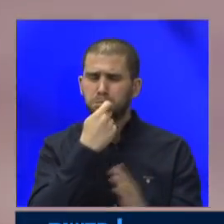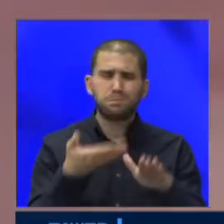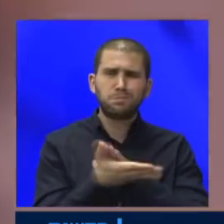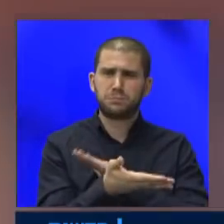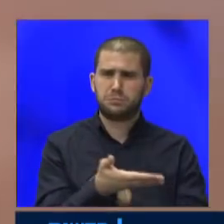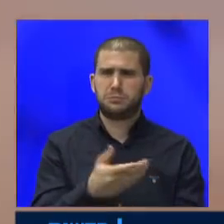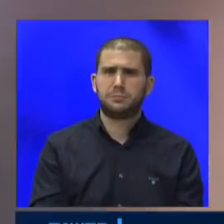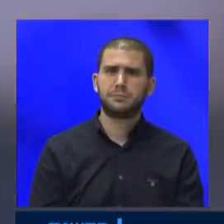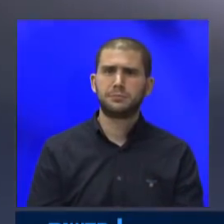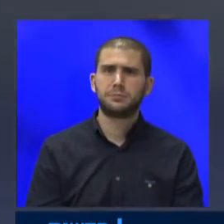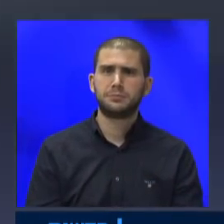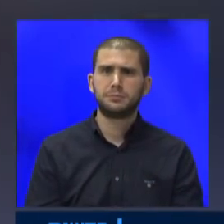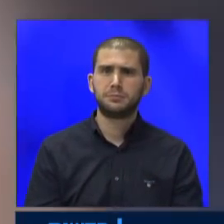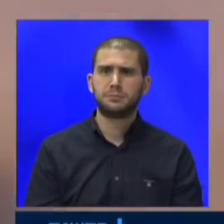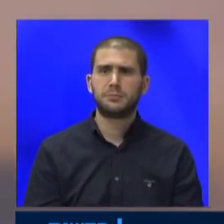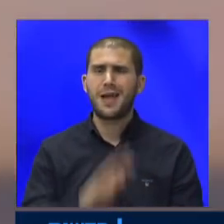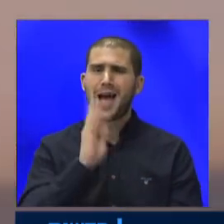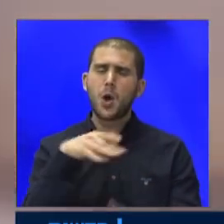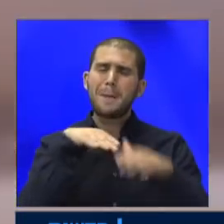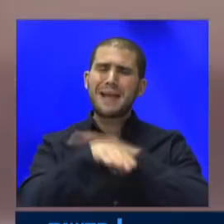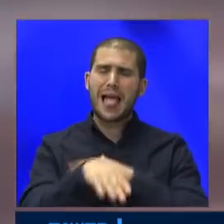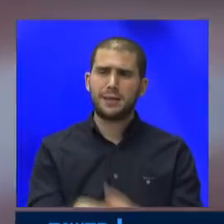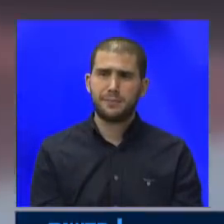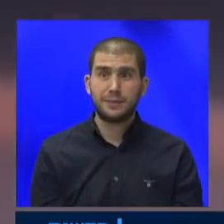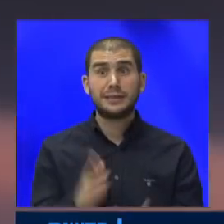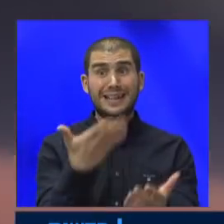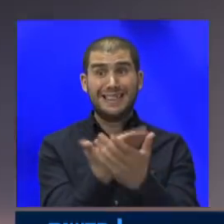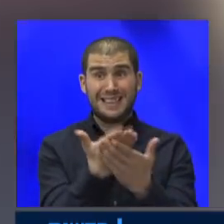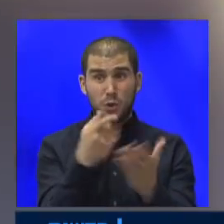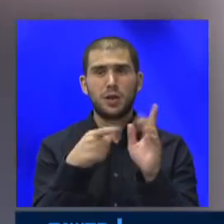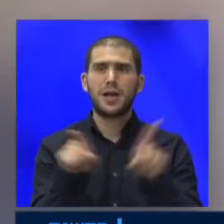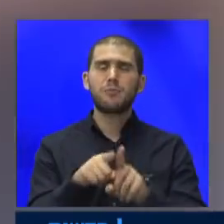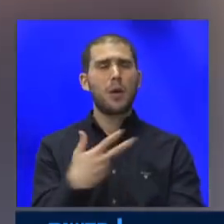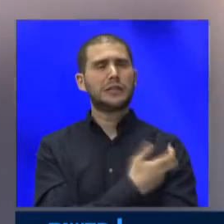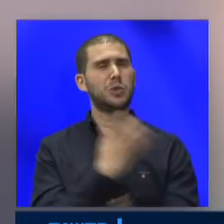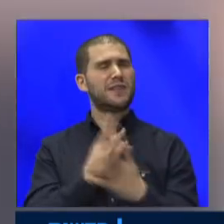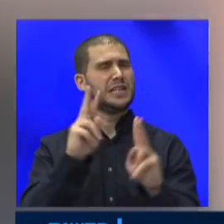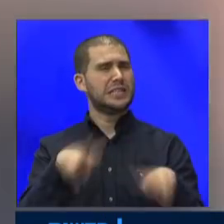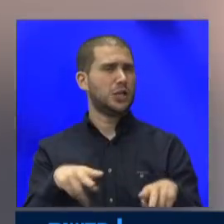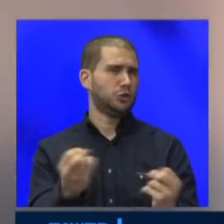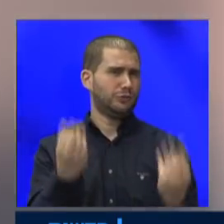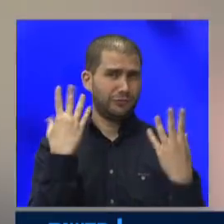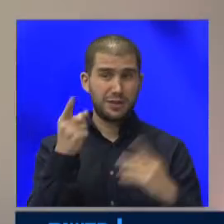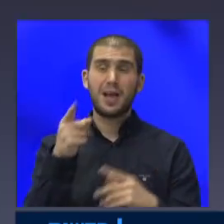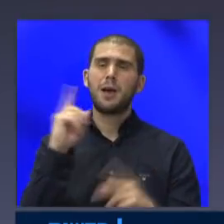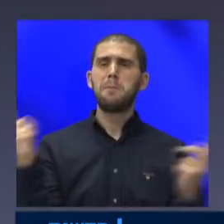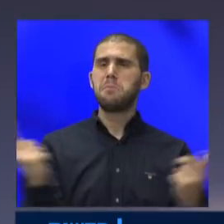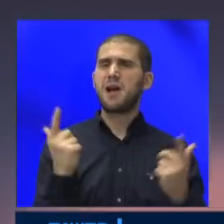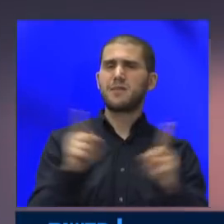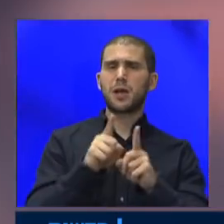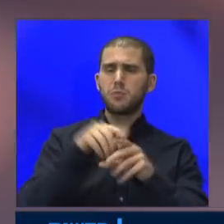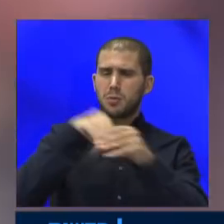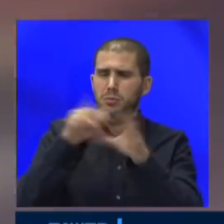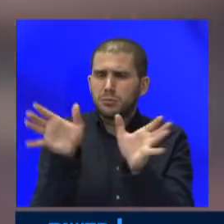במחתרת, הכל במקלטים. הנה בתיעוד הזה, כאילו החיסון כבר בישראל, המבלים חוגגים בחלל קטן וסגור,